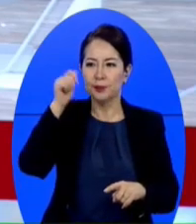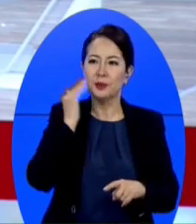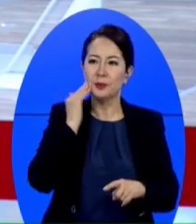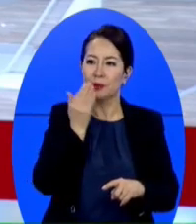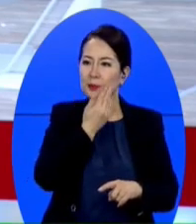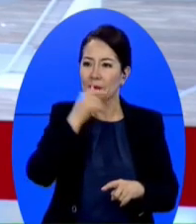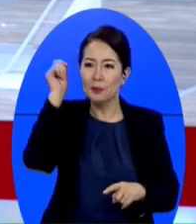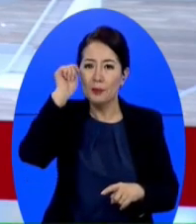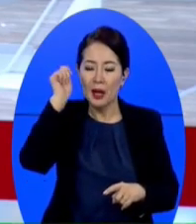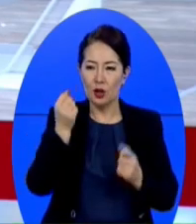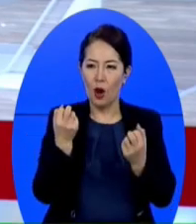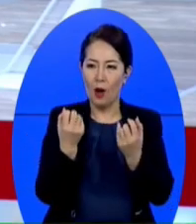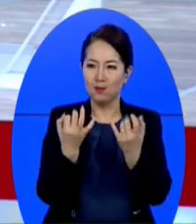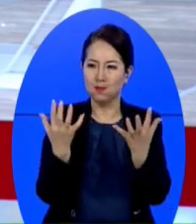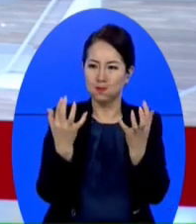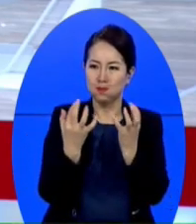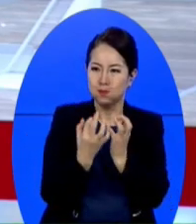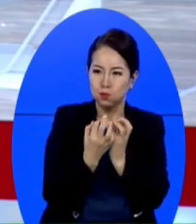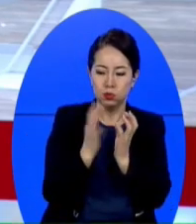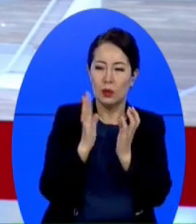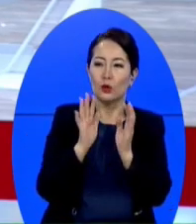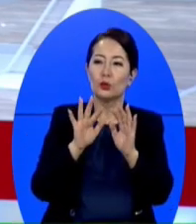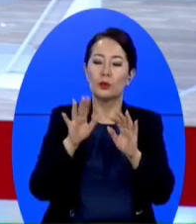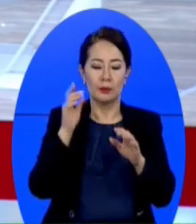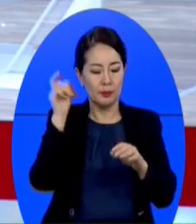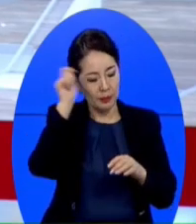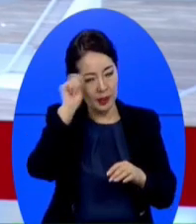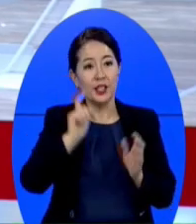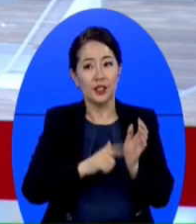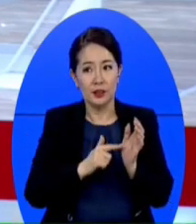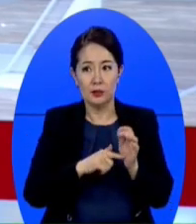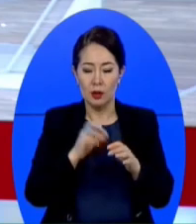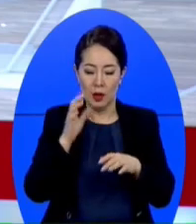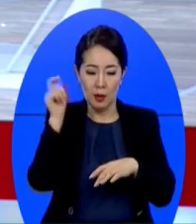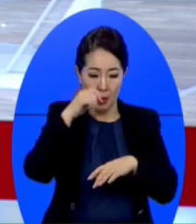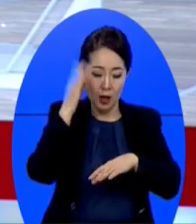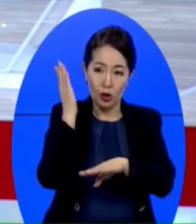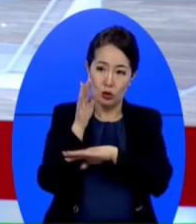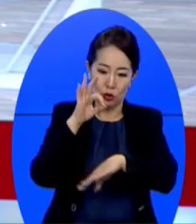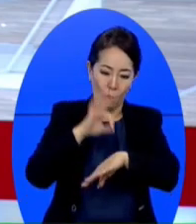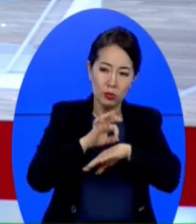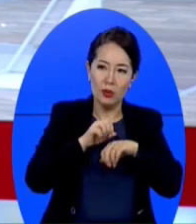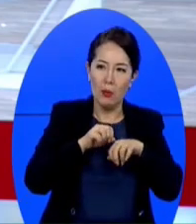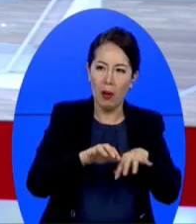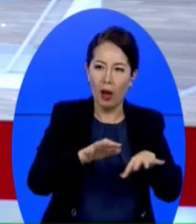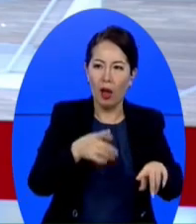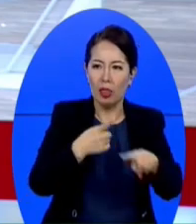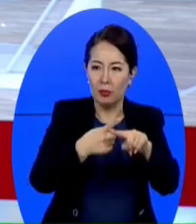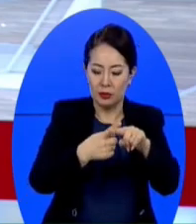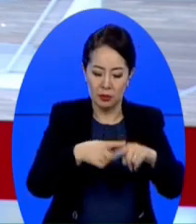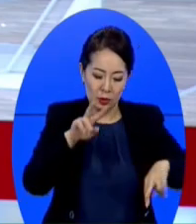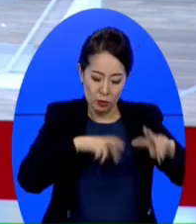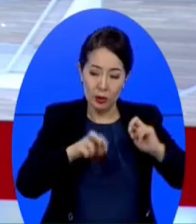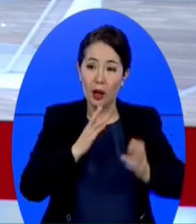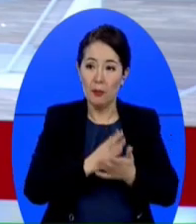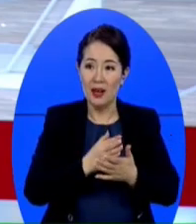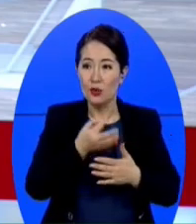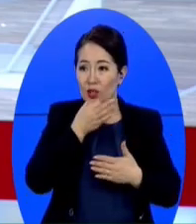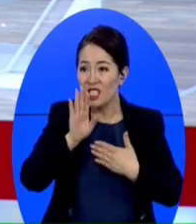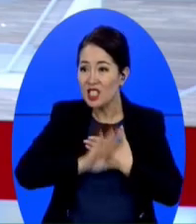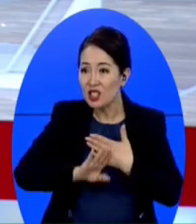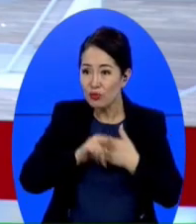цуглуулахгүй тэмдэглэхийг төр засгийн удирдлагууд урайж байна. За баярын өдрүүдэд халдварт болон бусад төрлийн одоо өвчлөл нэмэгдэх судалгаа бий. Сэрэмжлүүл